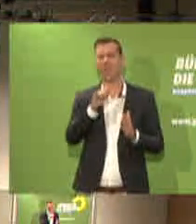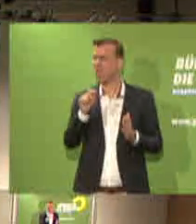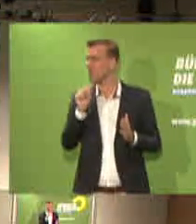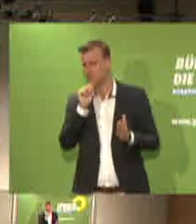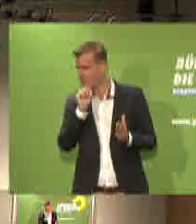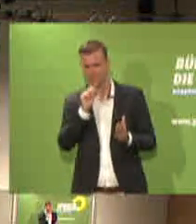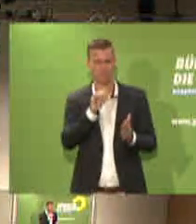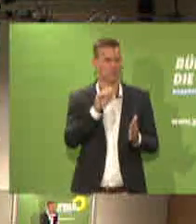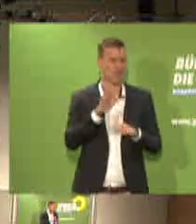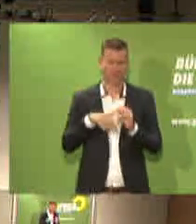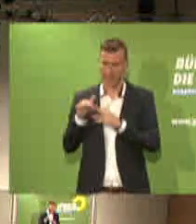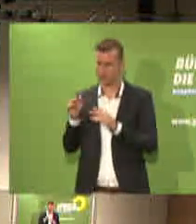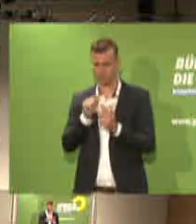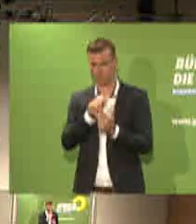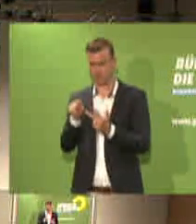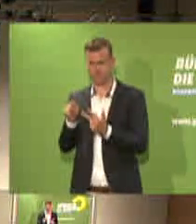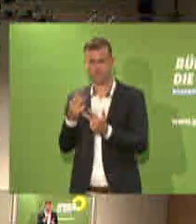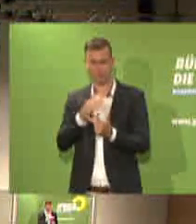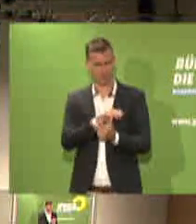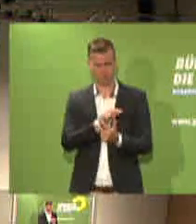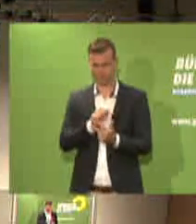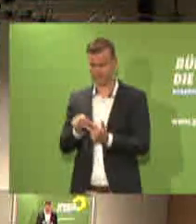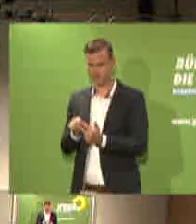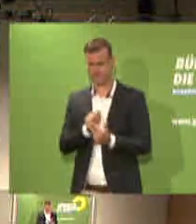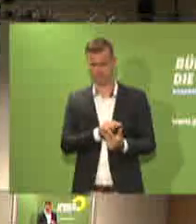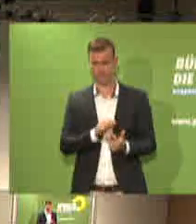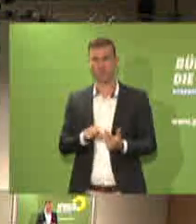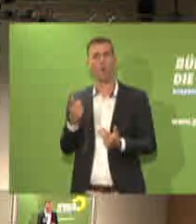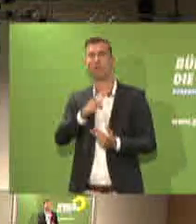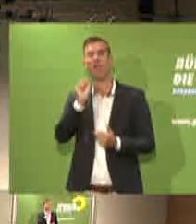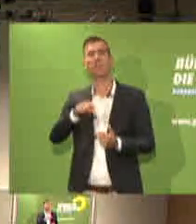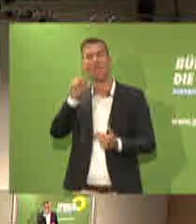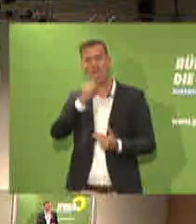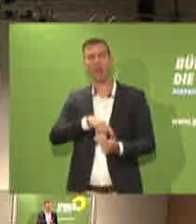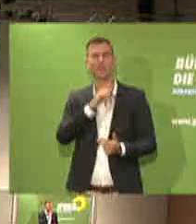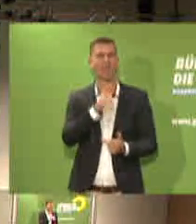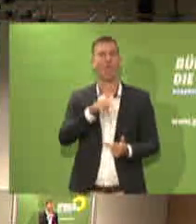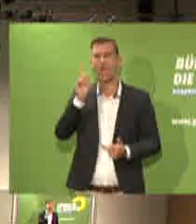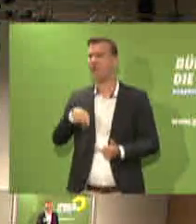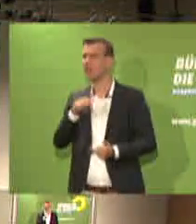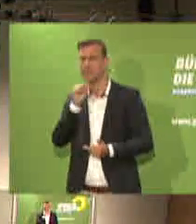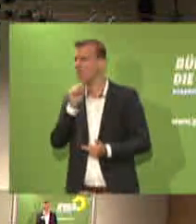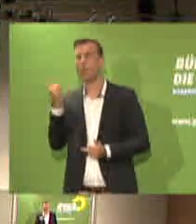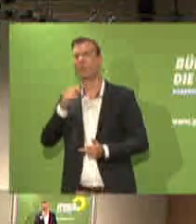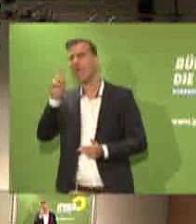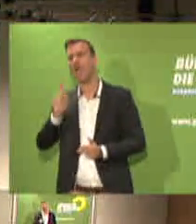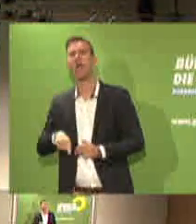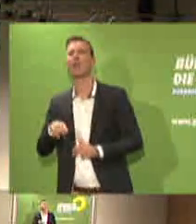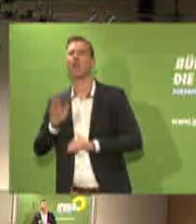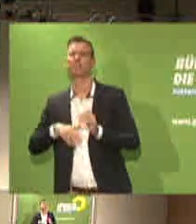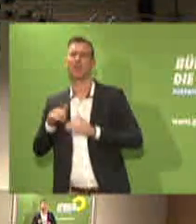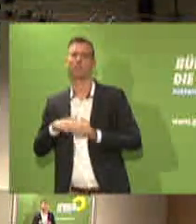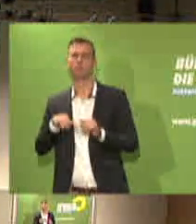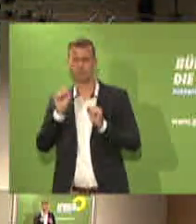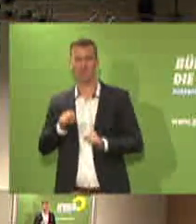und Enthaltung. Oder ihr dürft natürlich auch, wenn ihr das wollt, entweder alle mit Ja, alle mit Nein oder alle mit